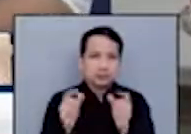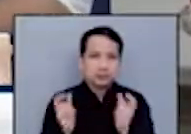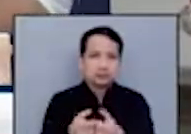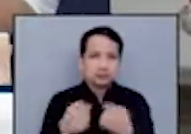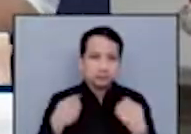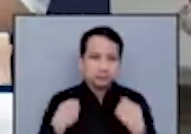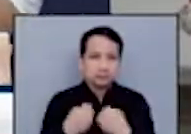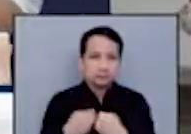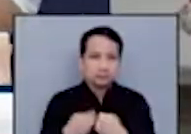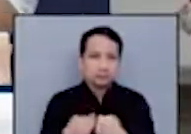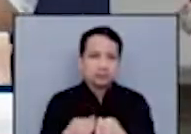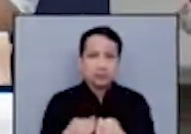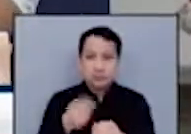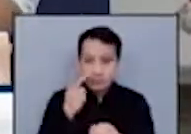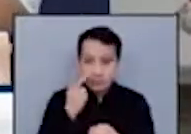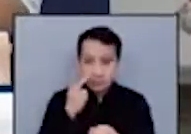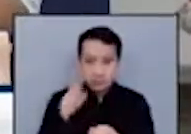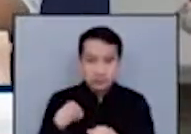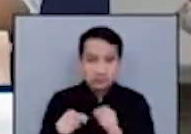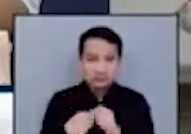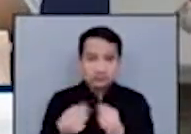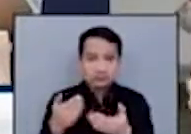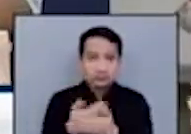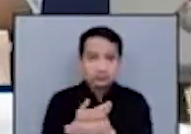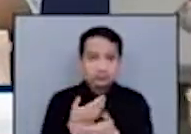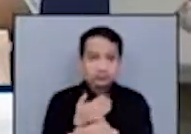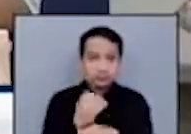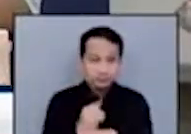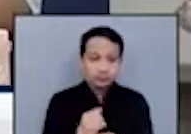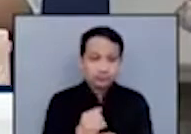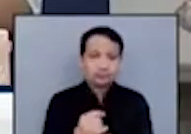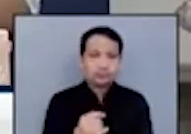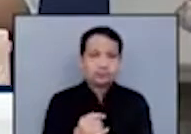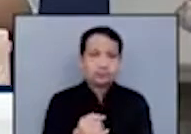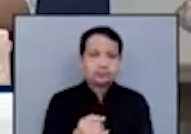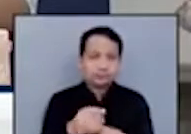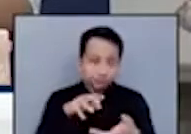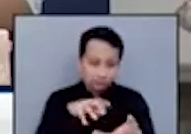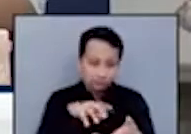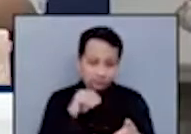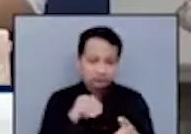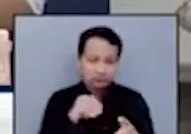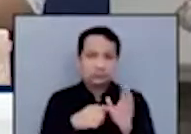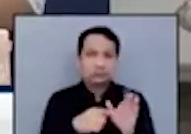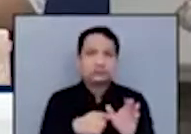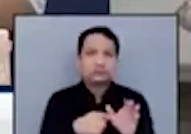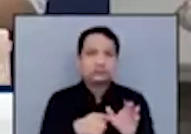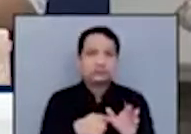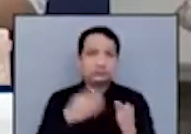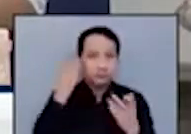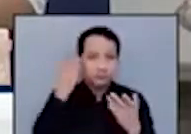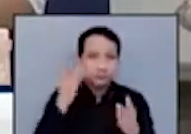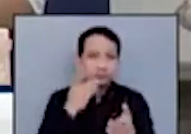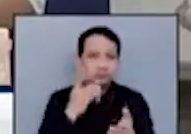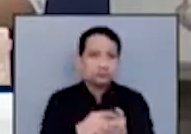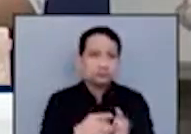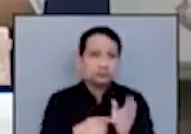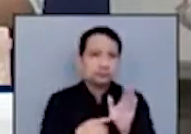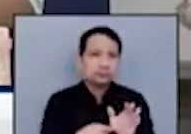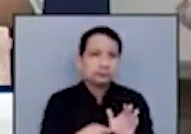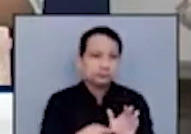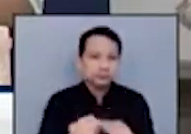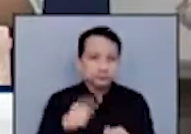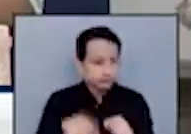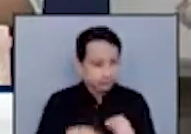may nadi-discover na new species, in-advise namin na picturean nyo, ano, kasi di natin alam, baka undescribed pa yon.